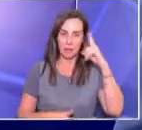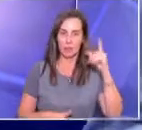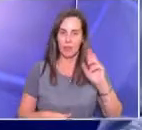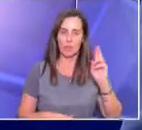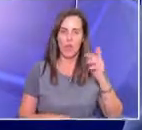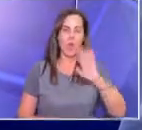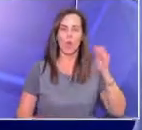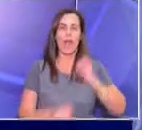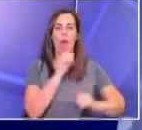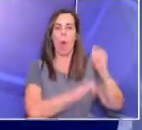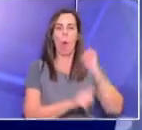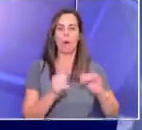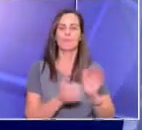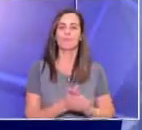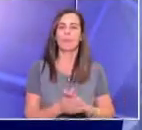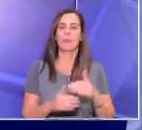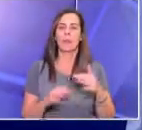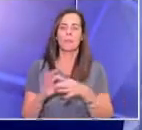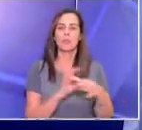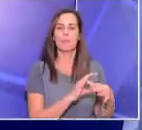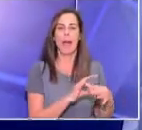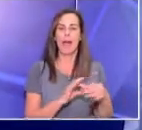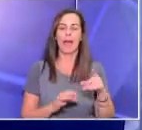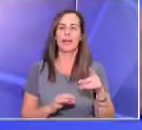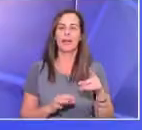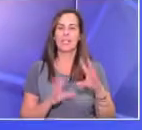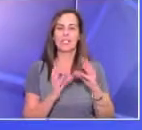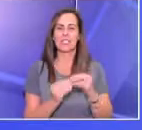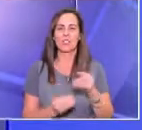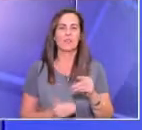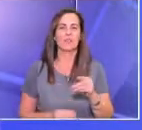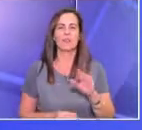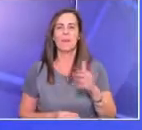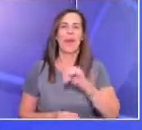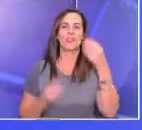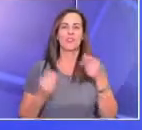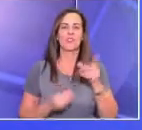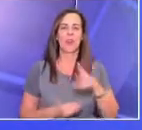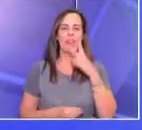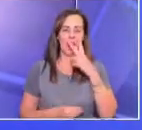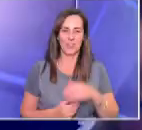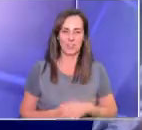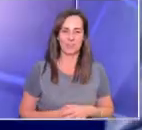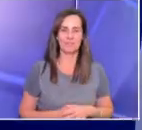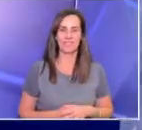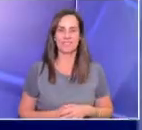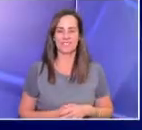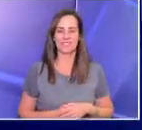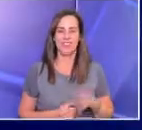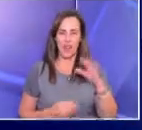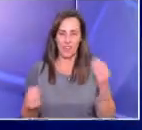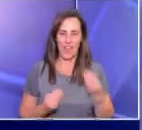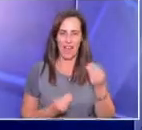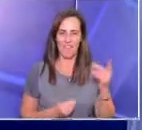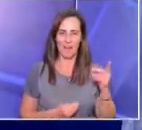תחזור אחורה. אבי, אני אתן לך משפט סיכוי לפני שאני עובר לדבר על ירושלים. תן לי את הטק שלך, מה הכי טוב שאתה יכול לראות בחורה. אז רק עוד תופעה